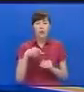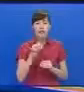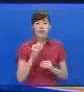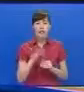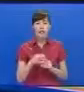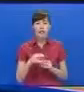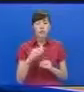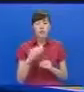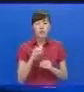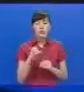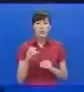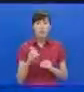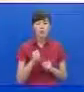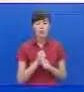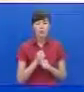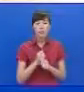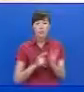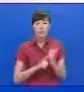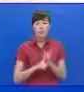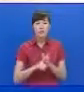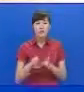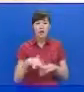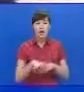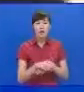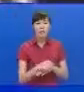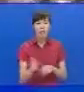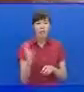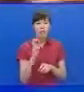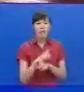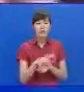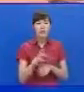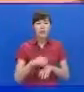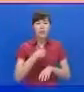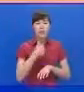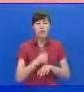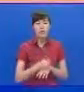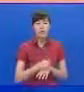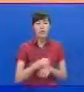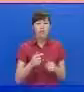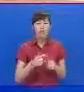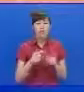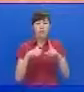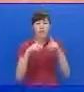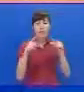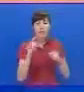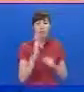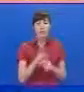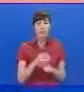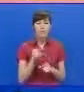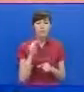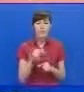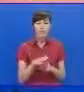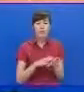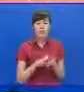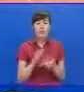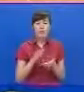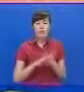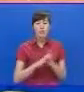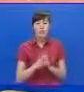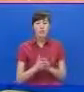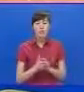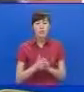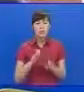шектеулі серіктестігі іске қосылды. Аймаққа ат басын арнайы бұрған облыс әкімі аталған кәсіпорында болып, ондағы атқарылып жатқан шаруалармен